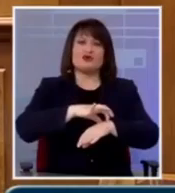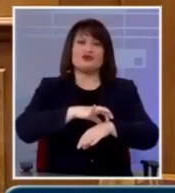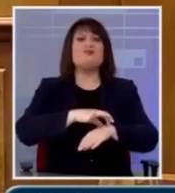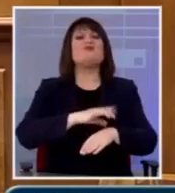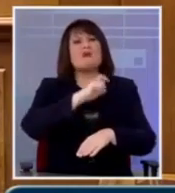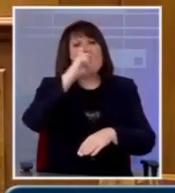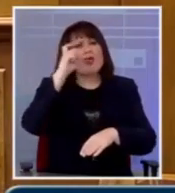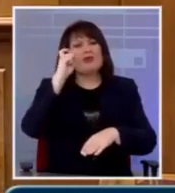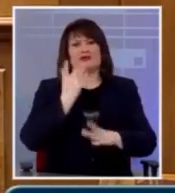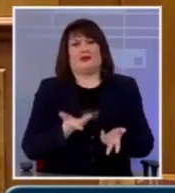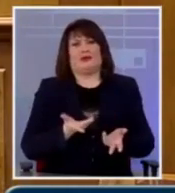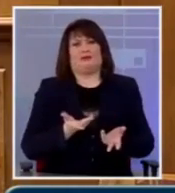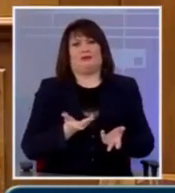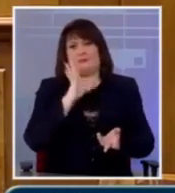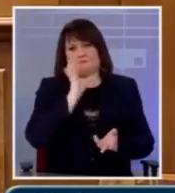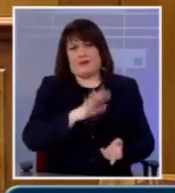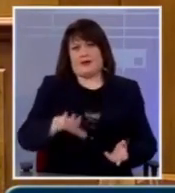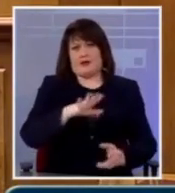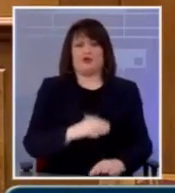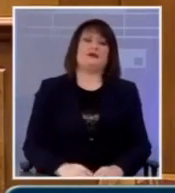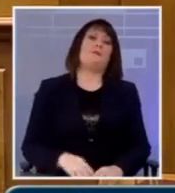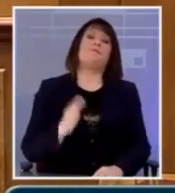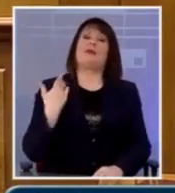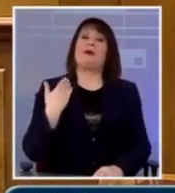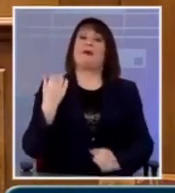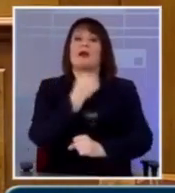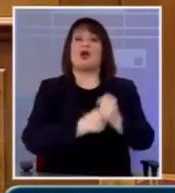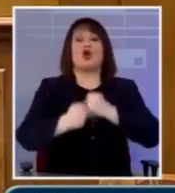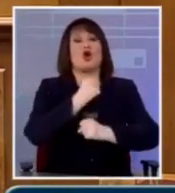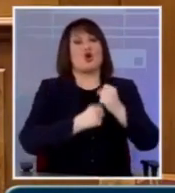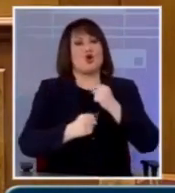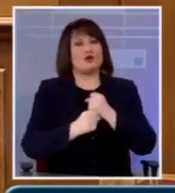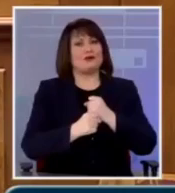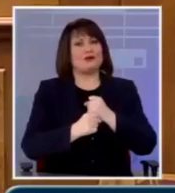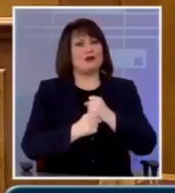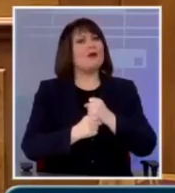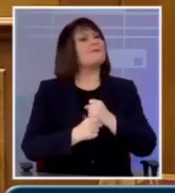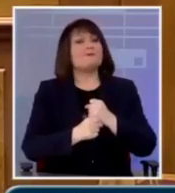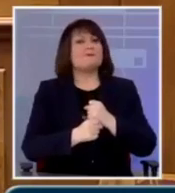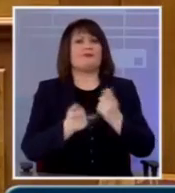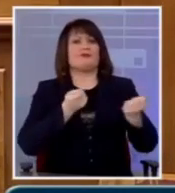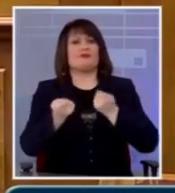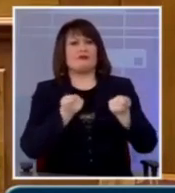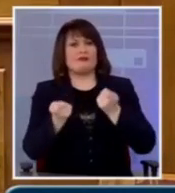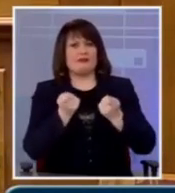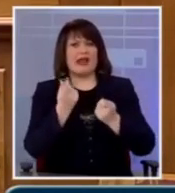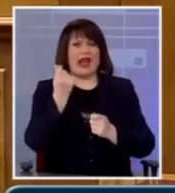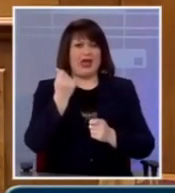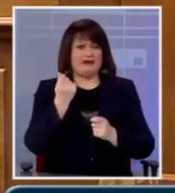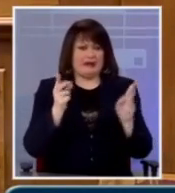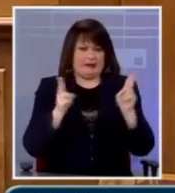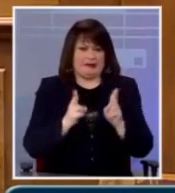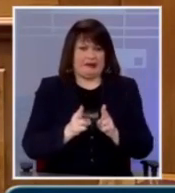ζωφερή. Τα προηγούμενα χρόνια δεν είχαμε απλώς μια διαχείριση με λιγότερους πόρους